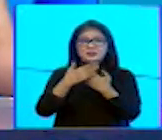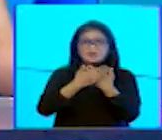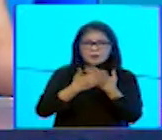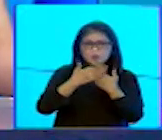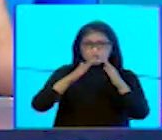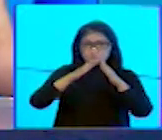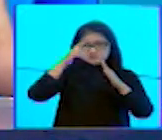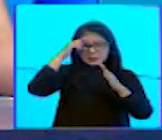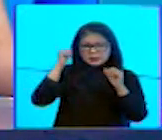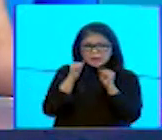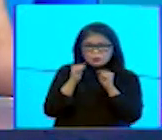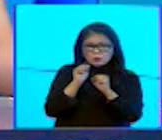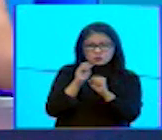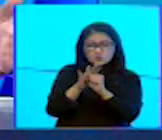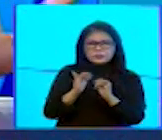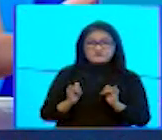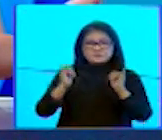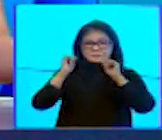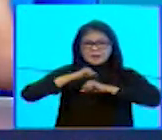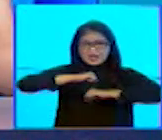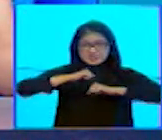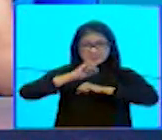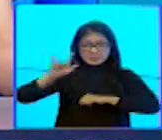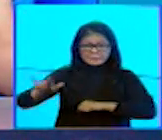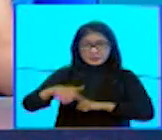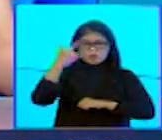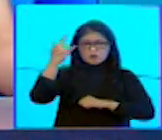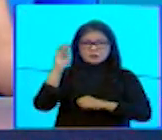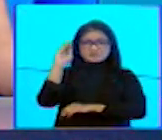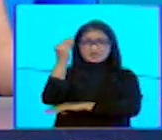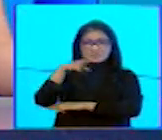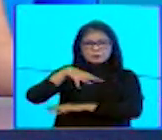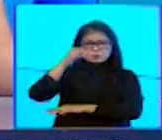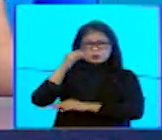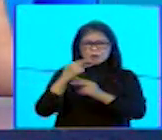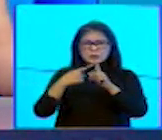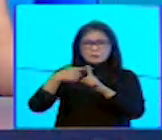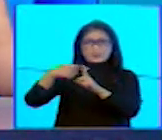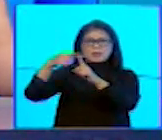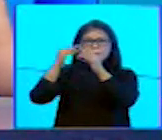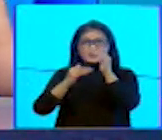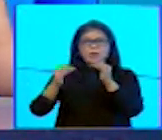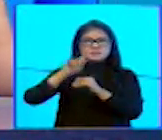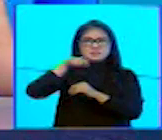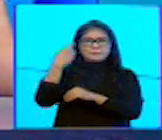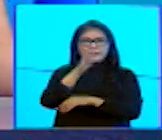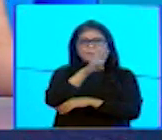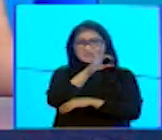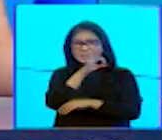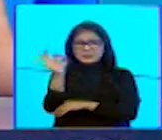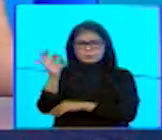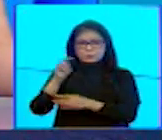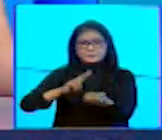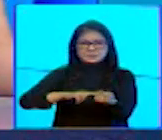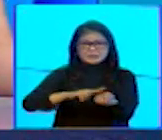COVID-19 Wisma Atlet Kemayoran Jakarta Pusat terus meningkat, mencapai hampir 4.000 pasien. Untuk bisa menampung seluruh pasien,